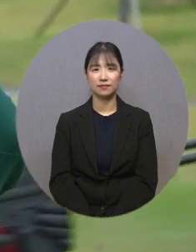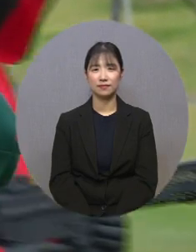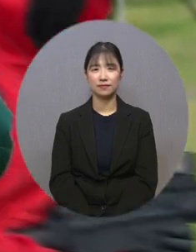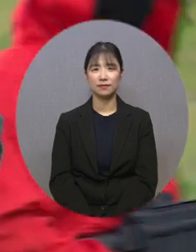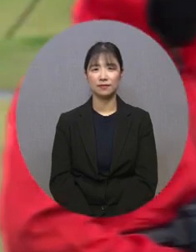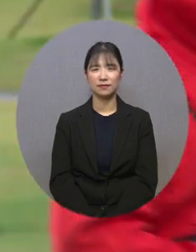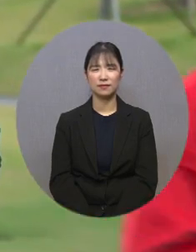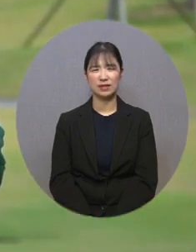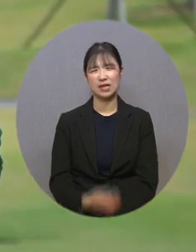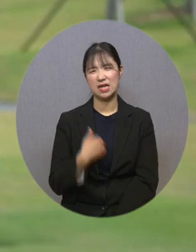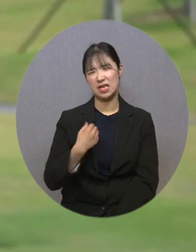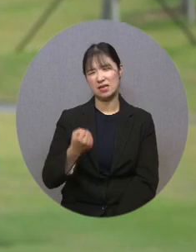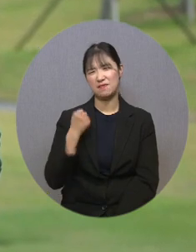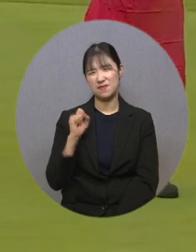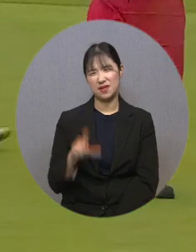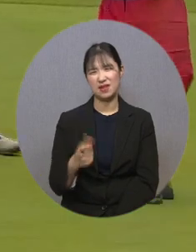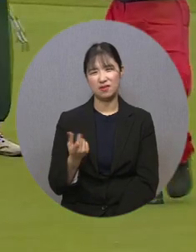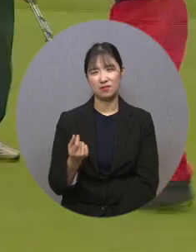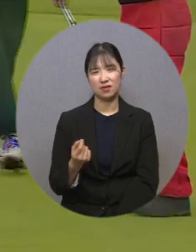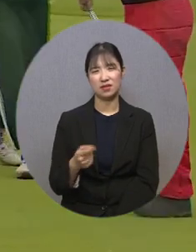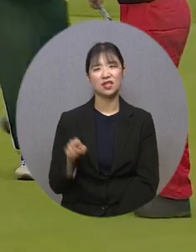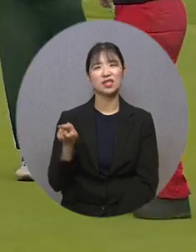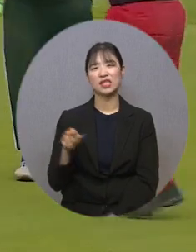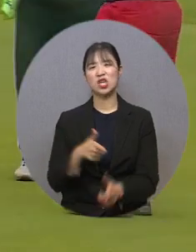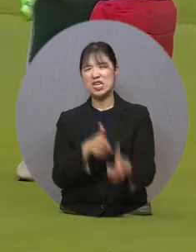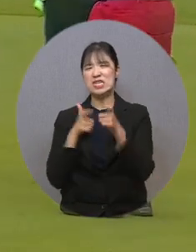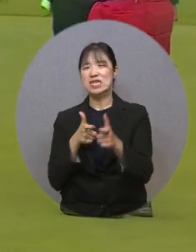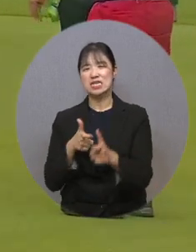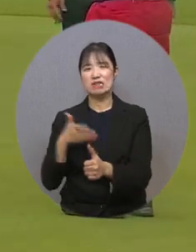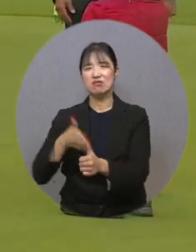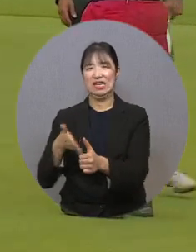세게 쳤다. 관리자님 좀 총으로 쏴주세요.